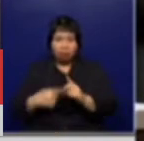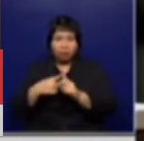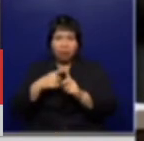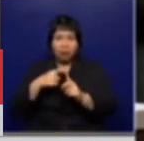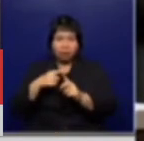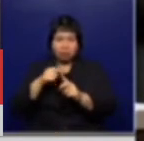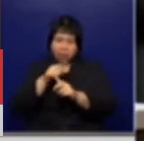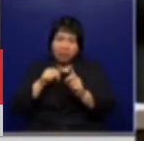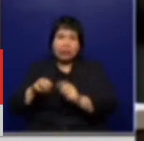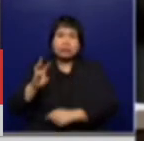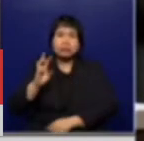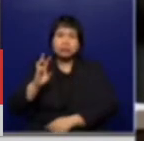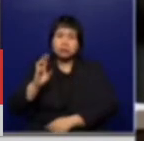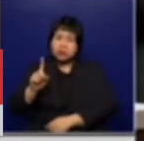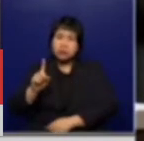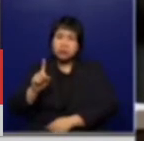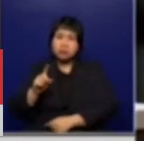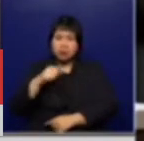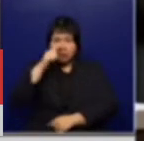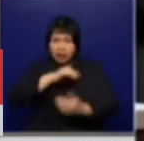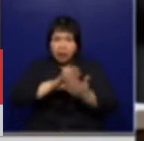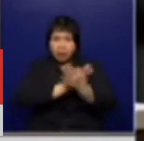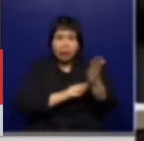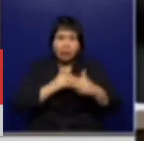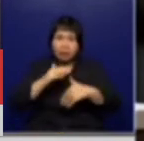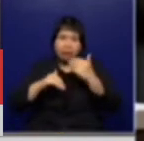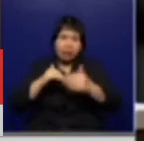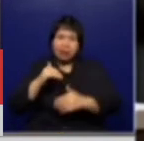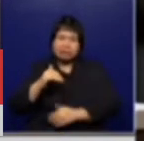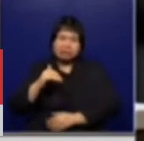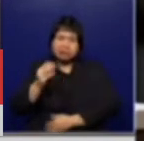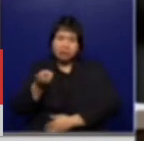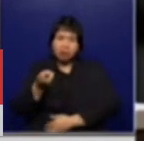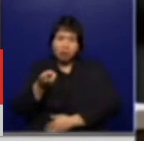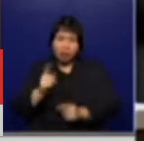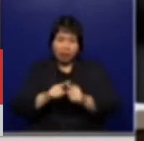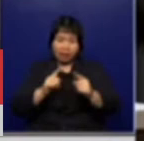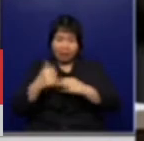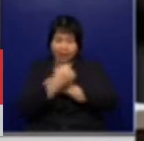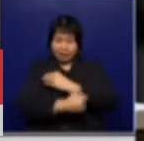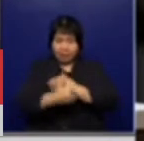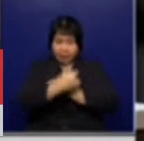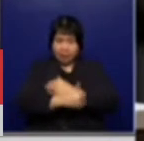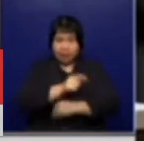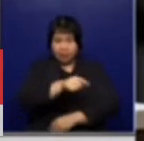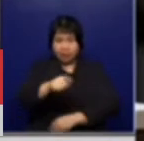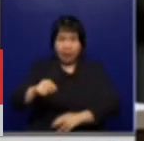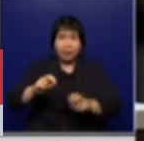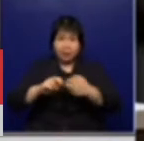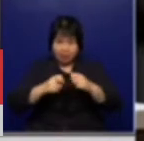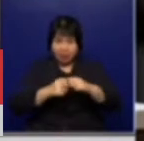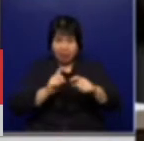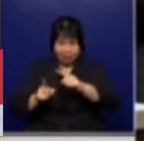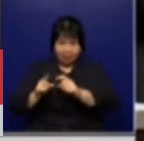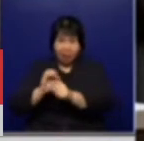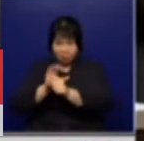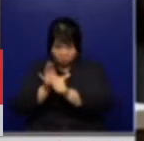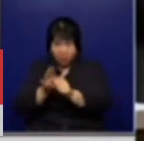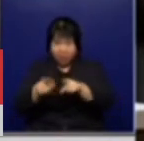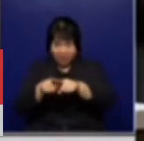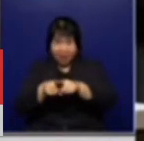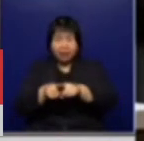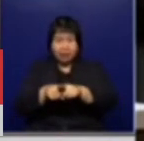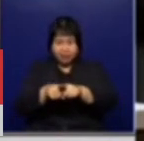ที่ผ่านมาประเทศไทยแทบไม่โตเลยค่ะในขณะที่ประเทศอื่นแม้จะเผชิญกับวิกฤตโควิด-19 เหมือนกับประเทศ